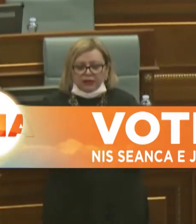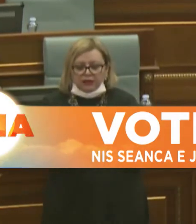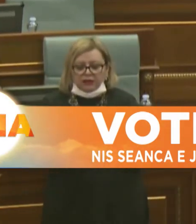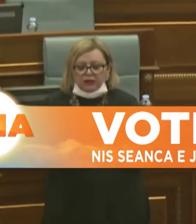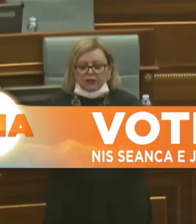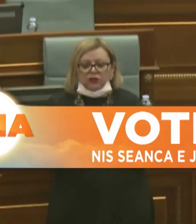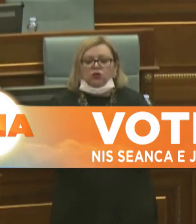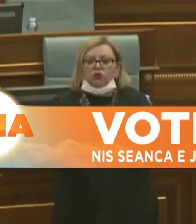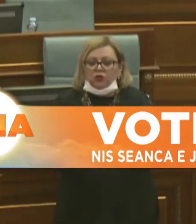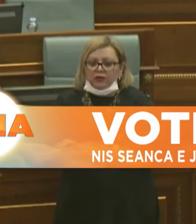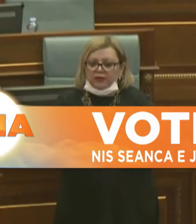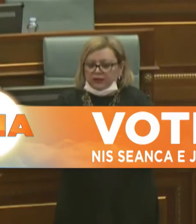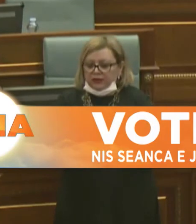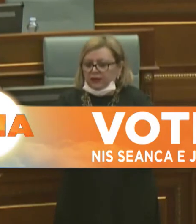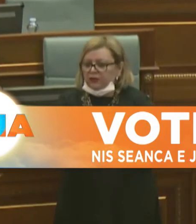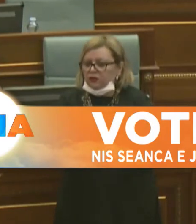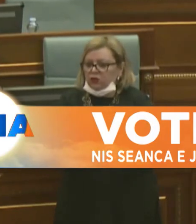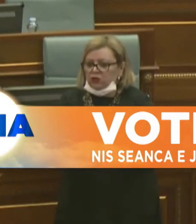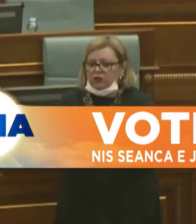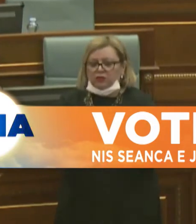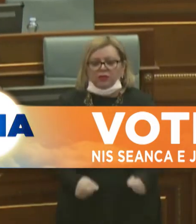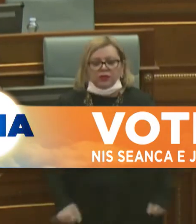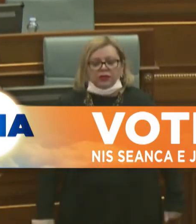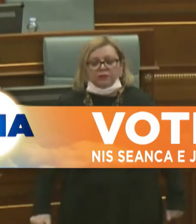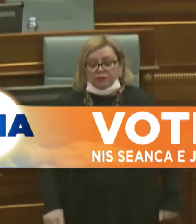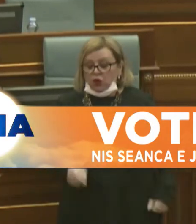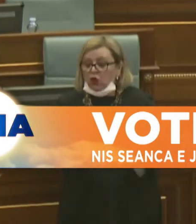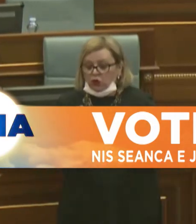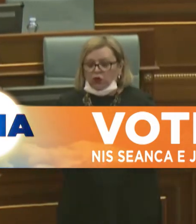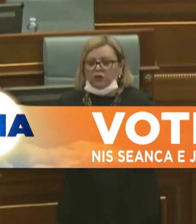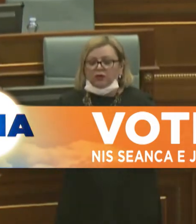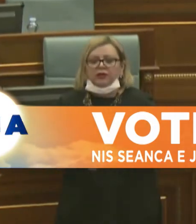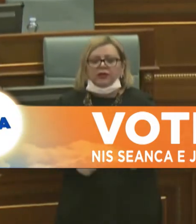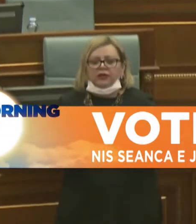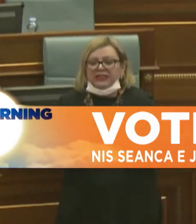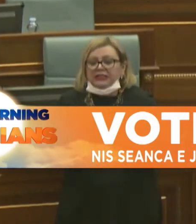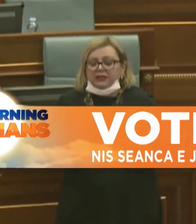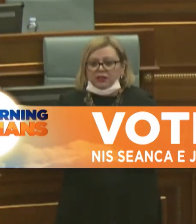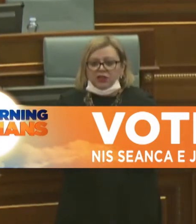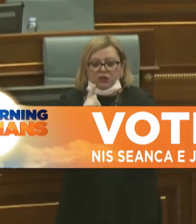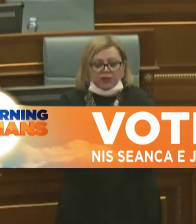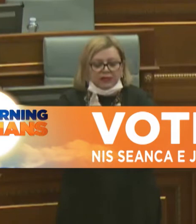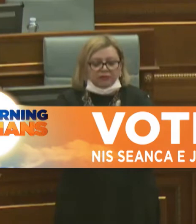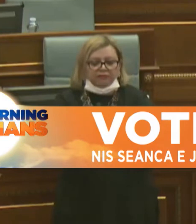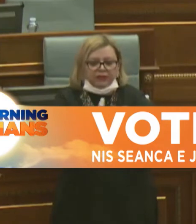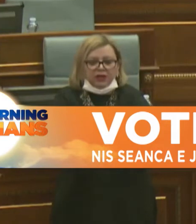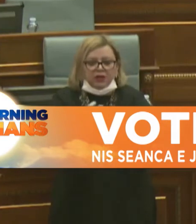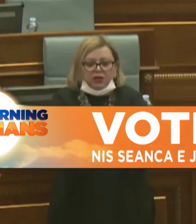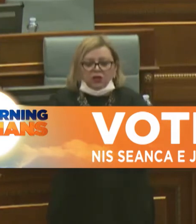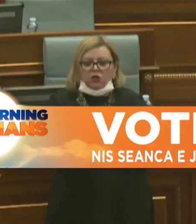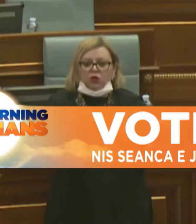cilat do të ulej presionin ndaj sistemit tonë shëndetësor. Kjo çështje mundson që lehtë dhe shpejt të bëhen testime për